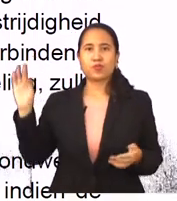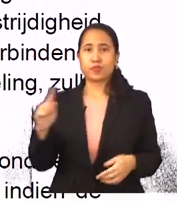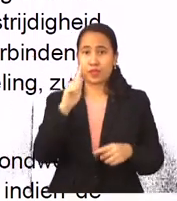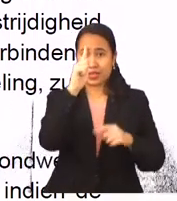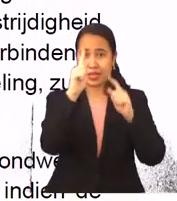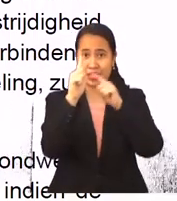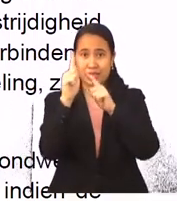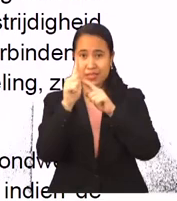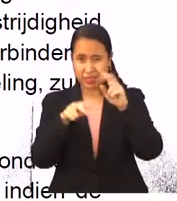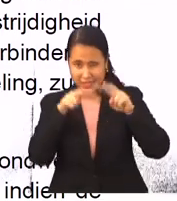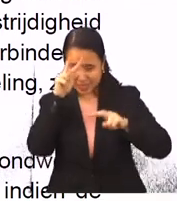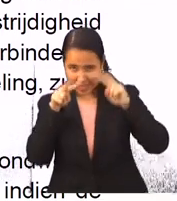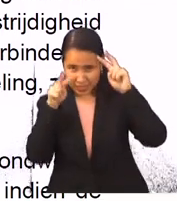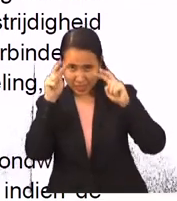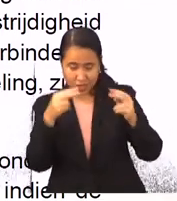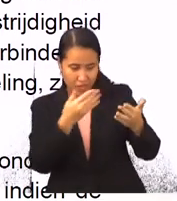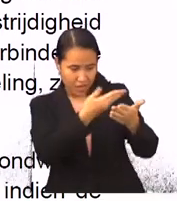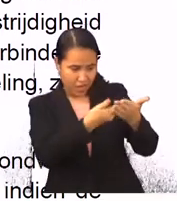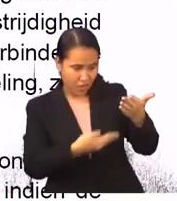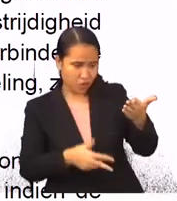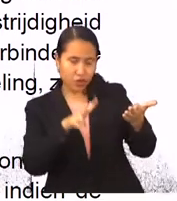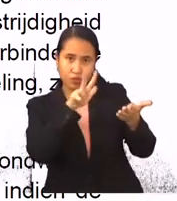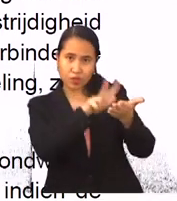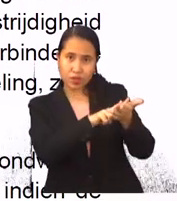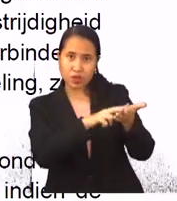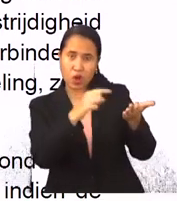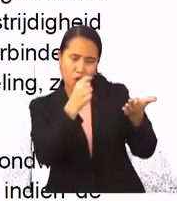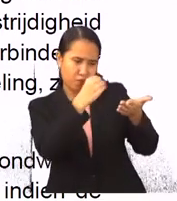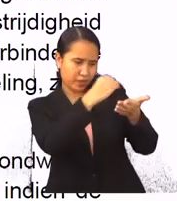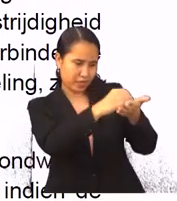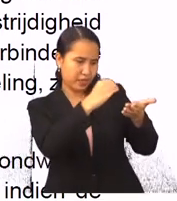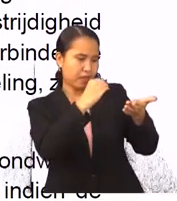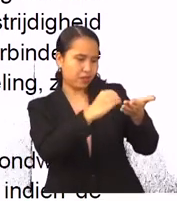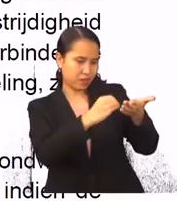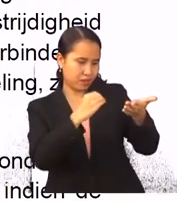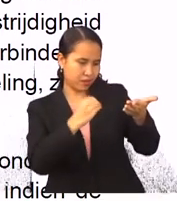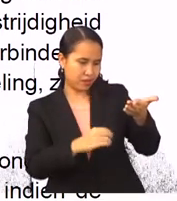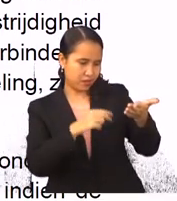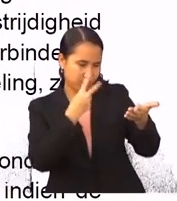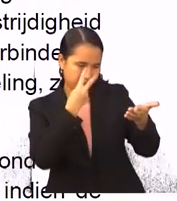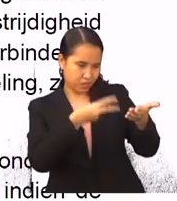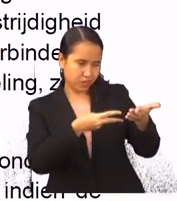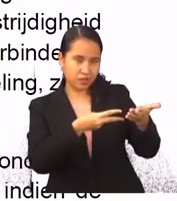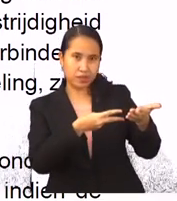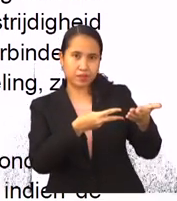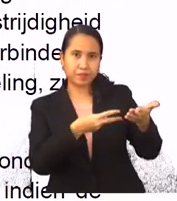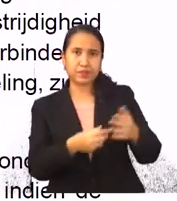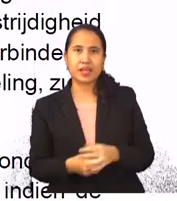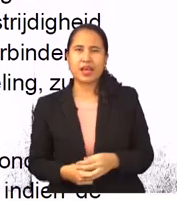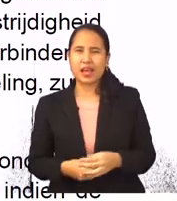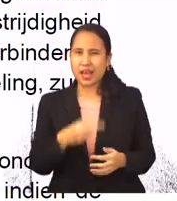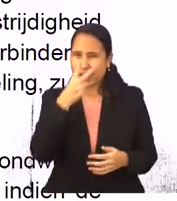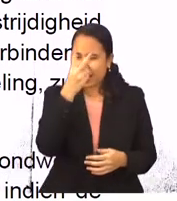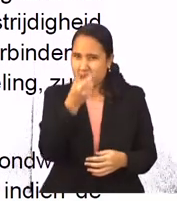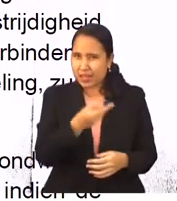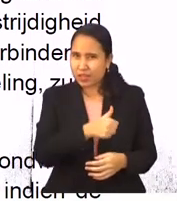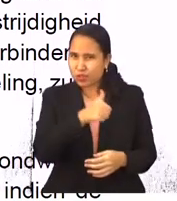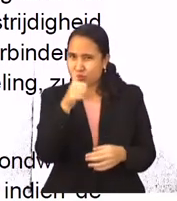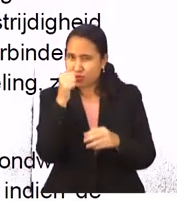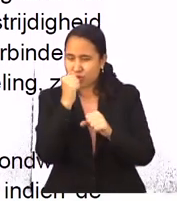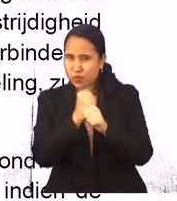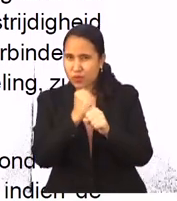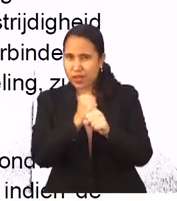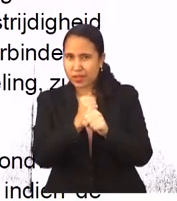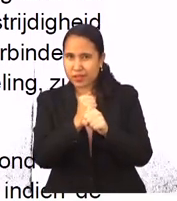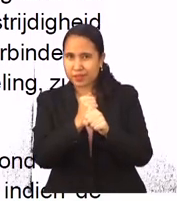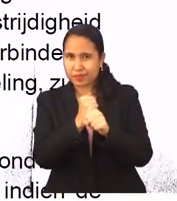Het toetsen van de inhoud van wetten of gedeelten daarvan aan de grondwet en aan van toepassing zijnde overeenkomsten met